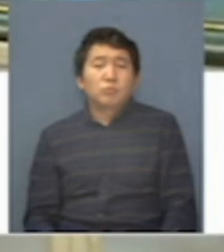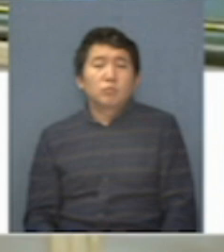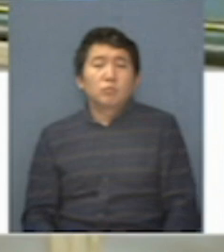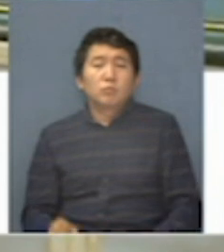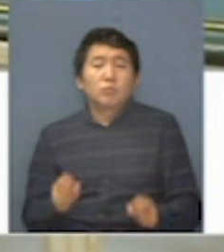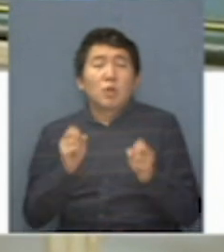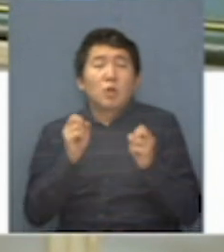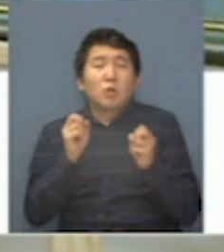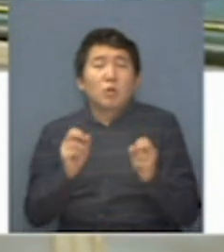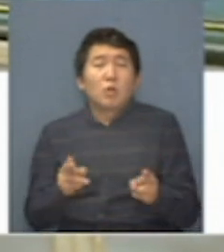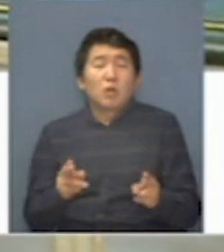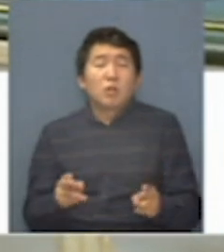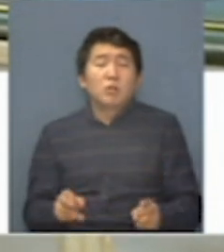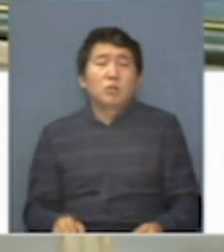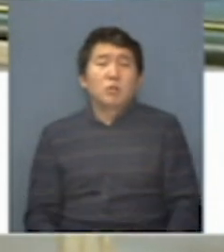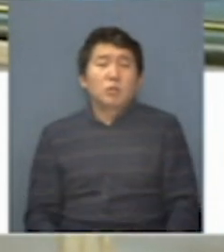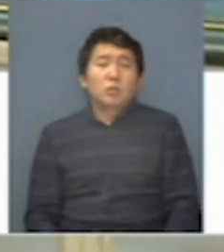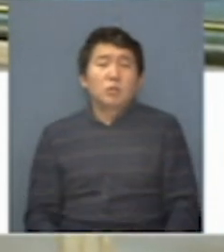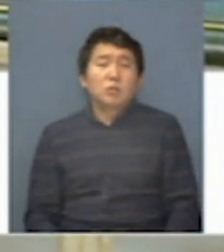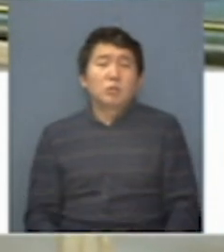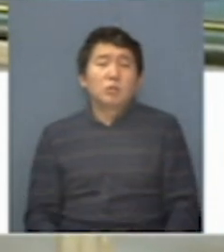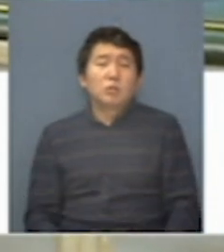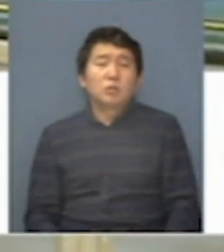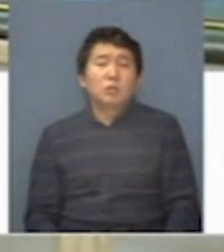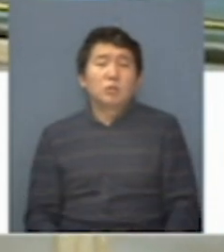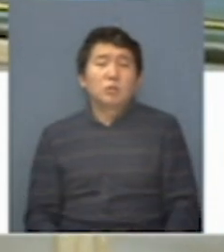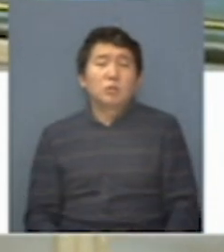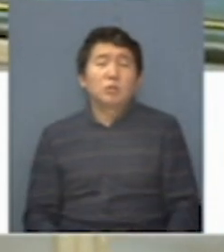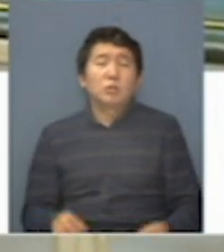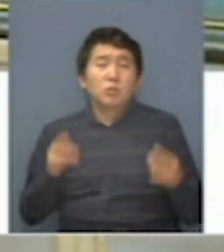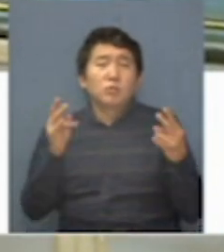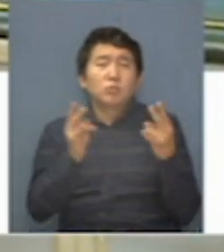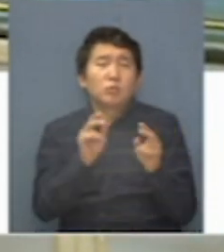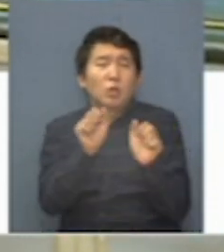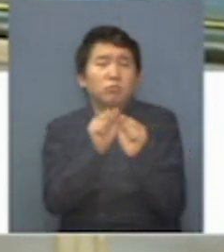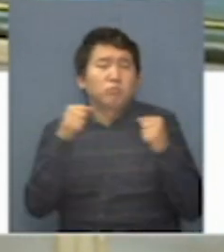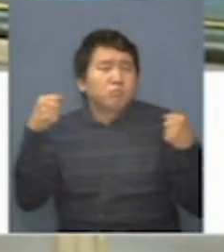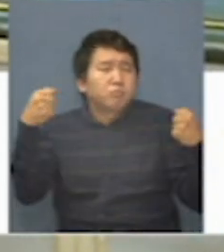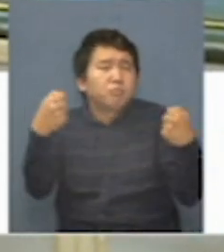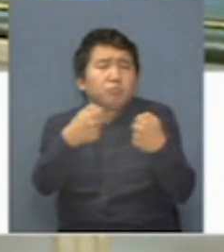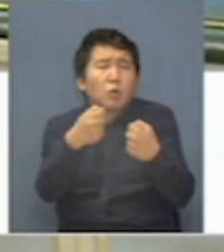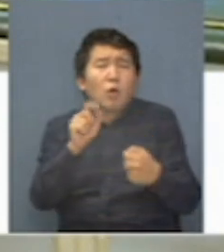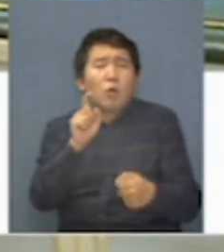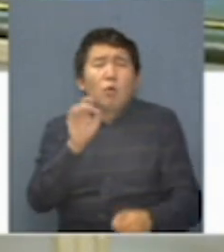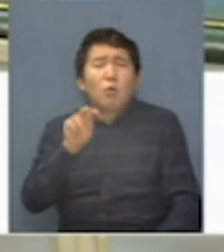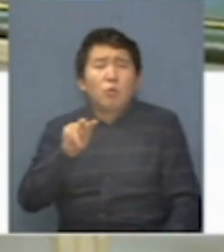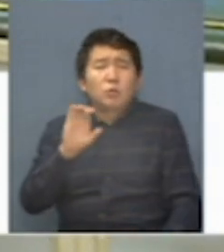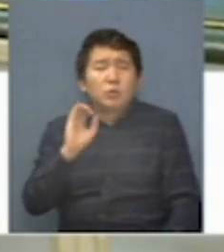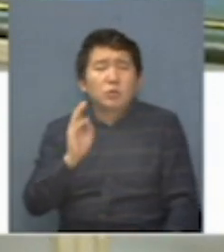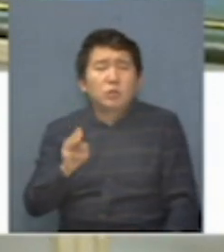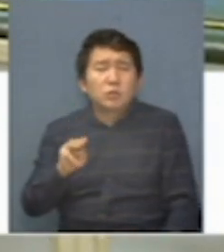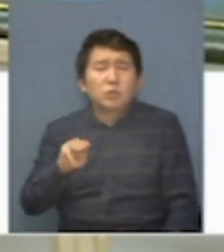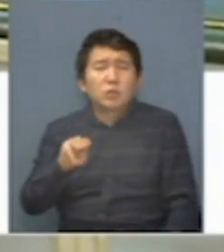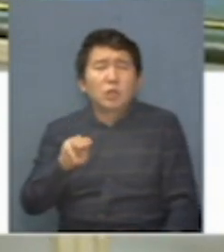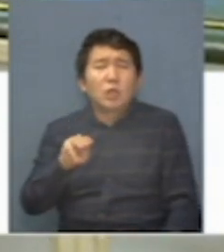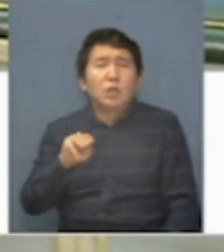даже как обтягивать даже холст на подрамник, как грунтовку делать, тоже